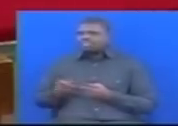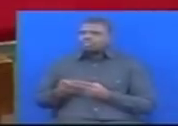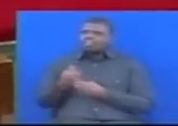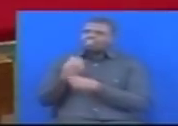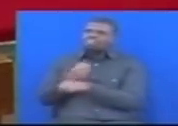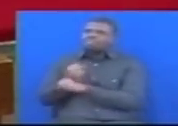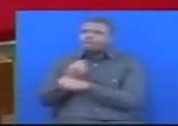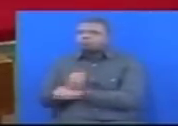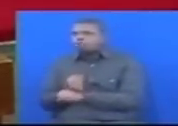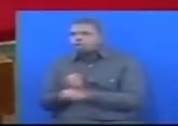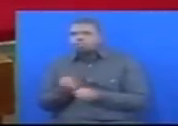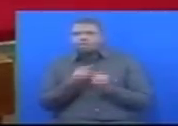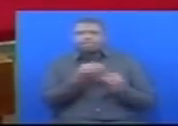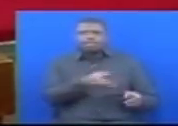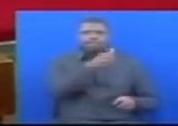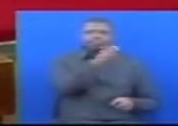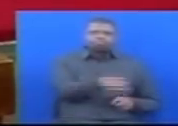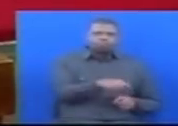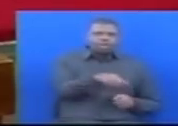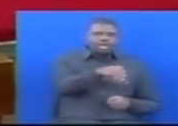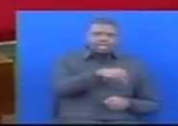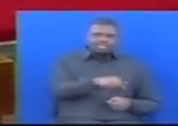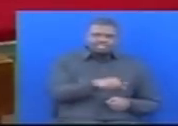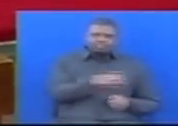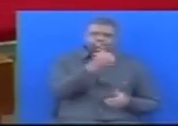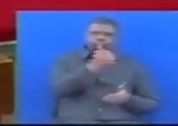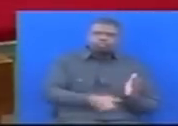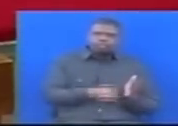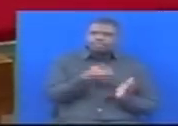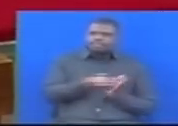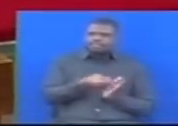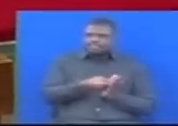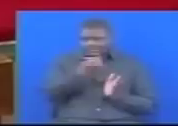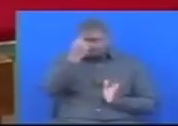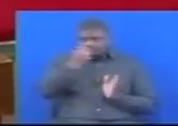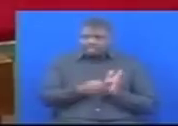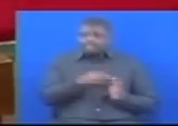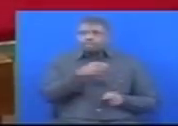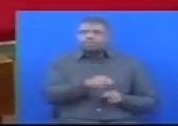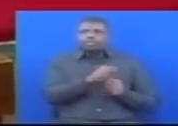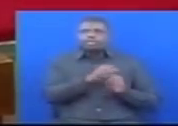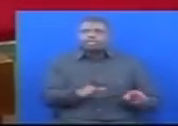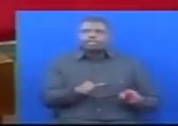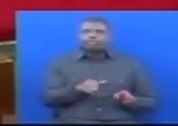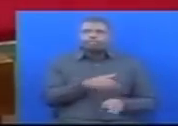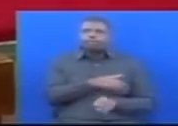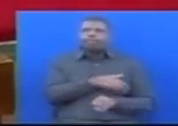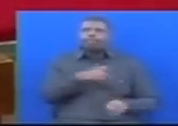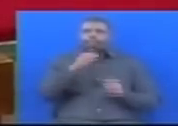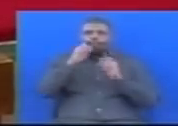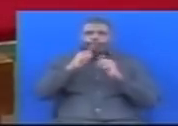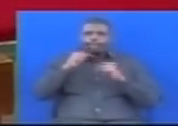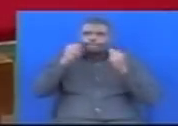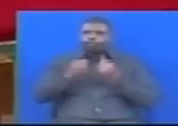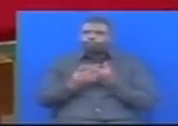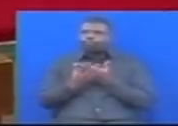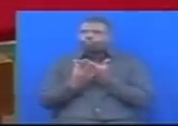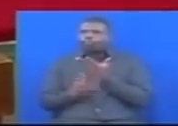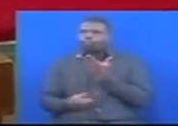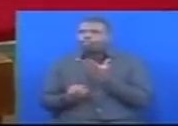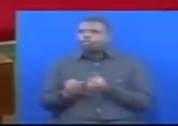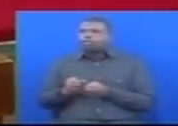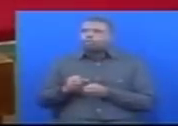vibarua, kwa sababu unapompa mtu ardhi na kumtoza pesa manake wewe tayari umeshakuwa bepari wa kutaka kunyonya wengine.